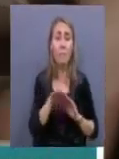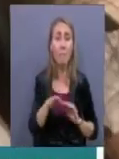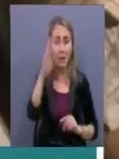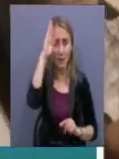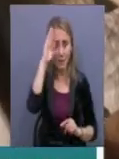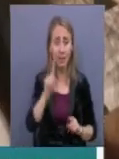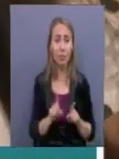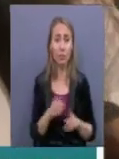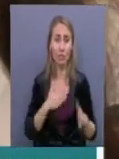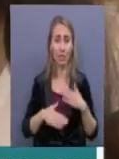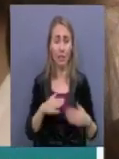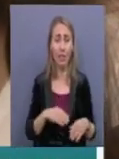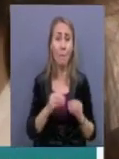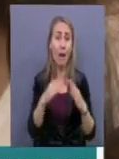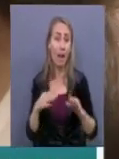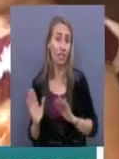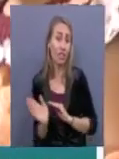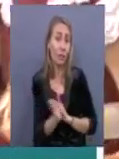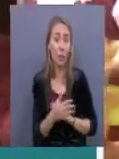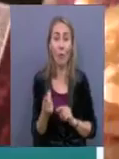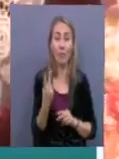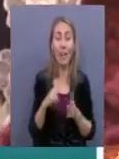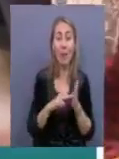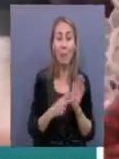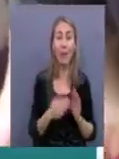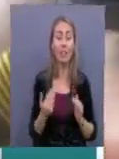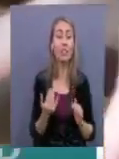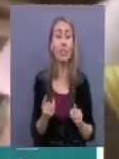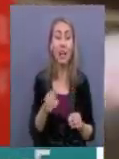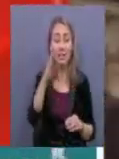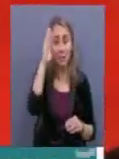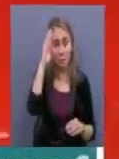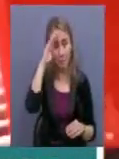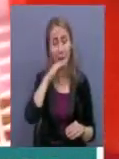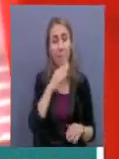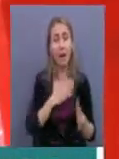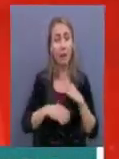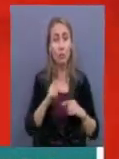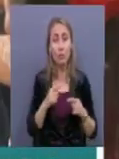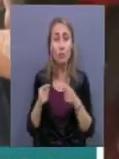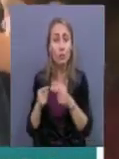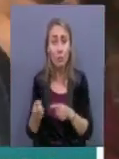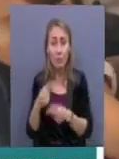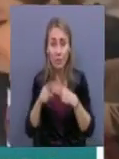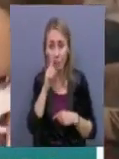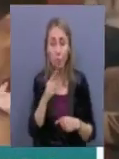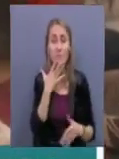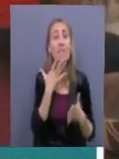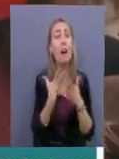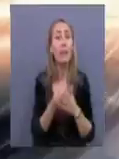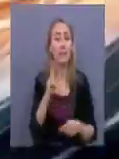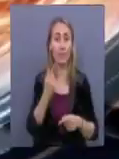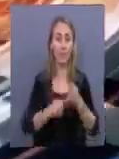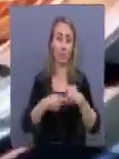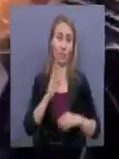ойын балалары мұны білмейді де, ал Қайраттың көңілі сабасына түскендей. Бұдан бұлай ұлттық ұлан сардарының өз үйі, өз қорғаны